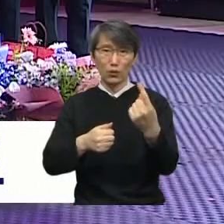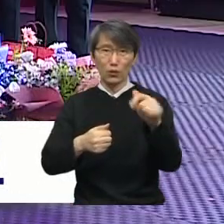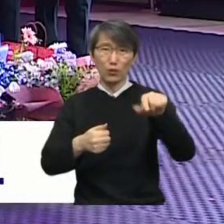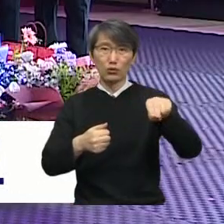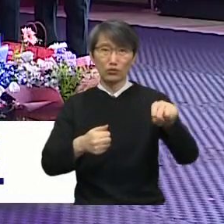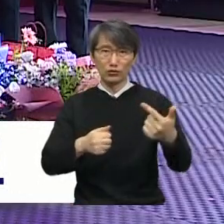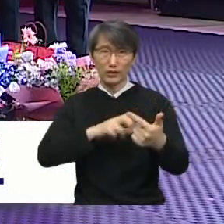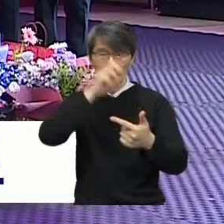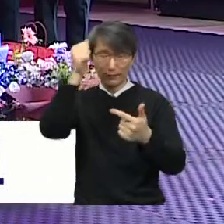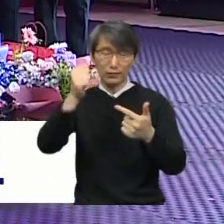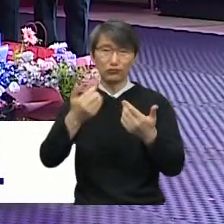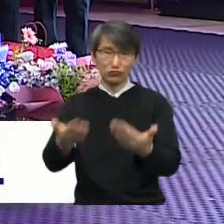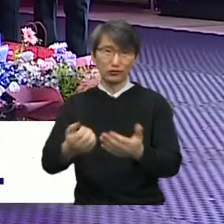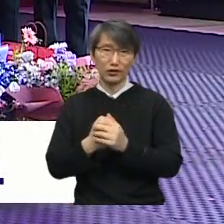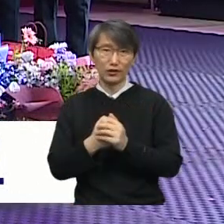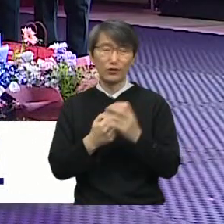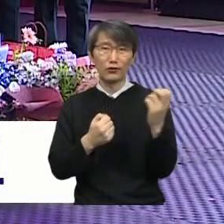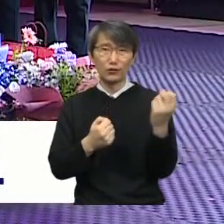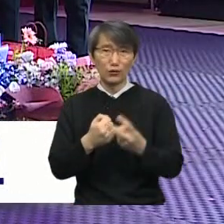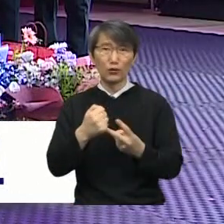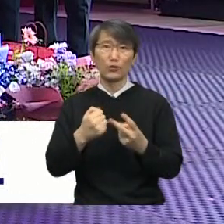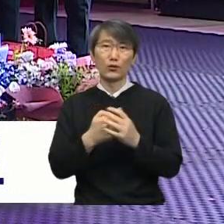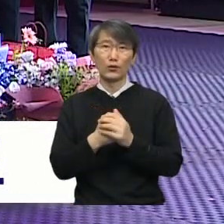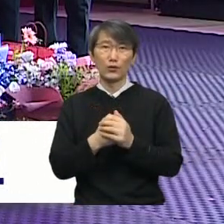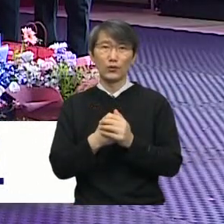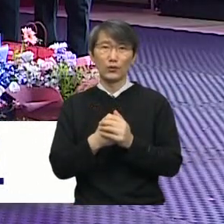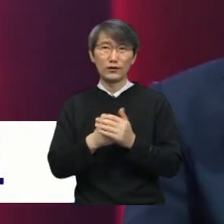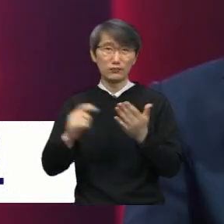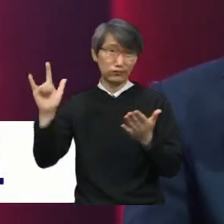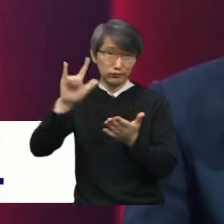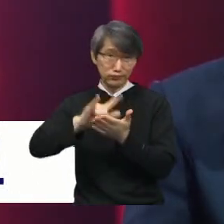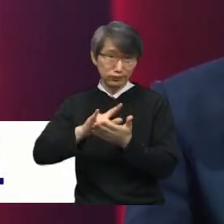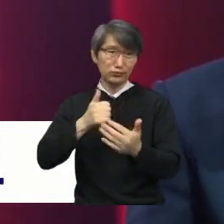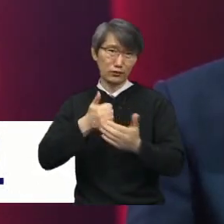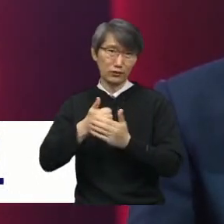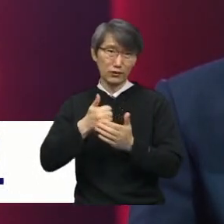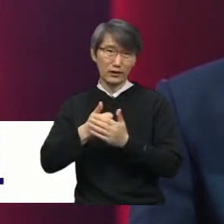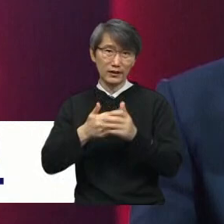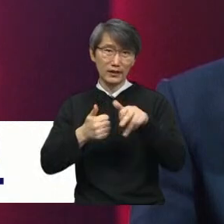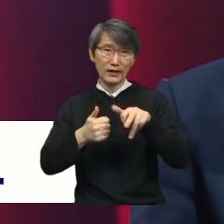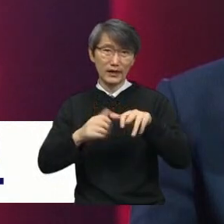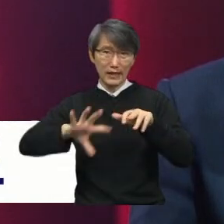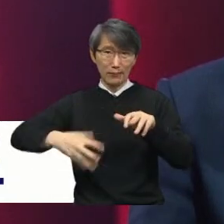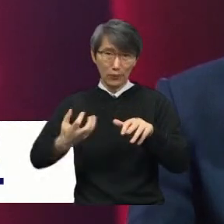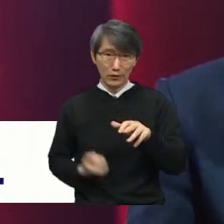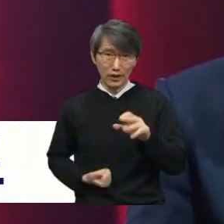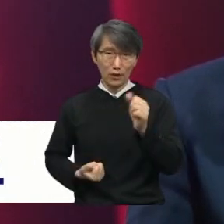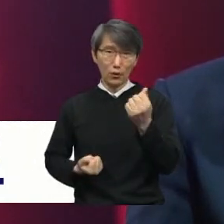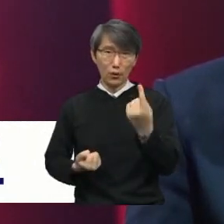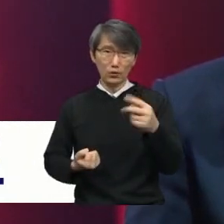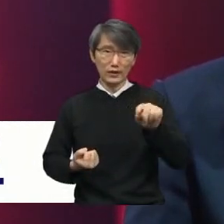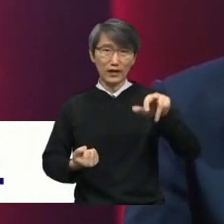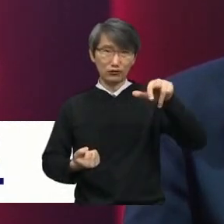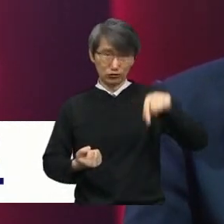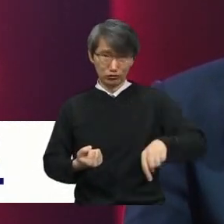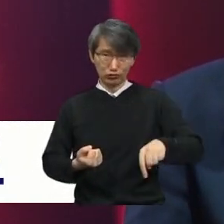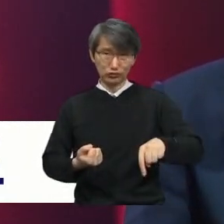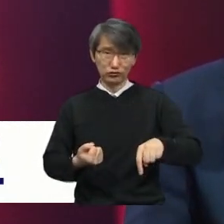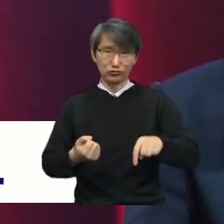이사장이 선정됐습니다. 또한 계절근로자 제도와 관련해 협력 도시인 캄보디아의 뽀사쭈 고이리다